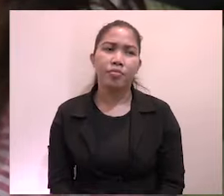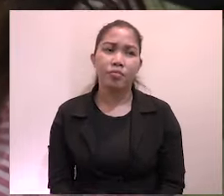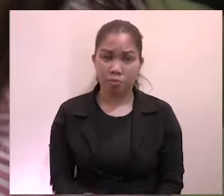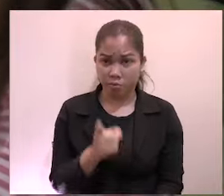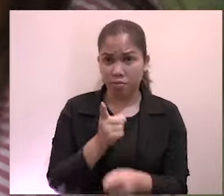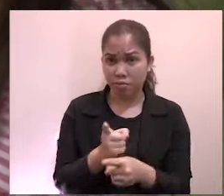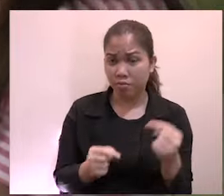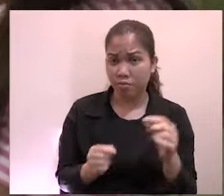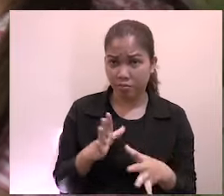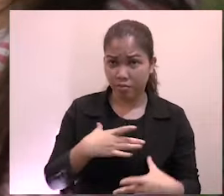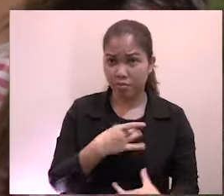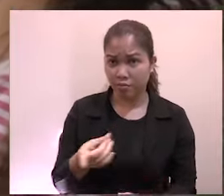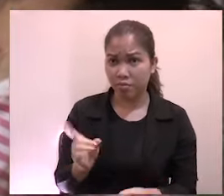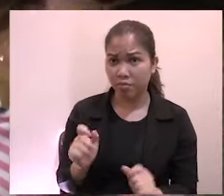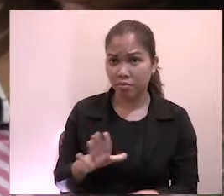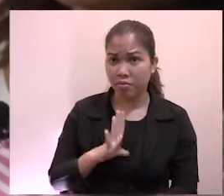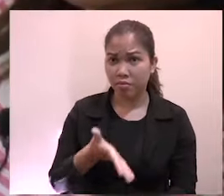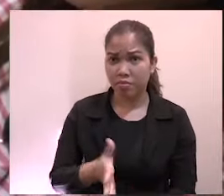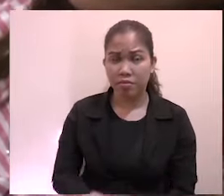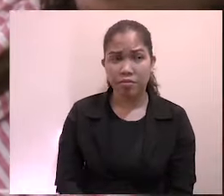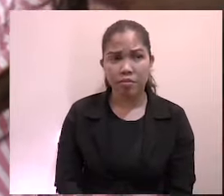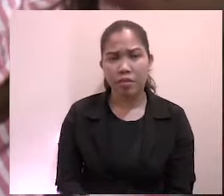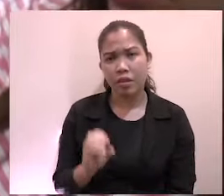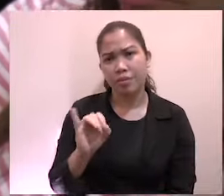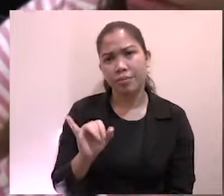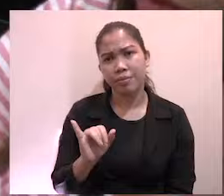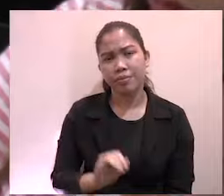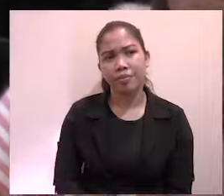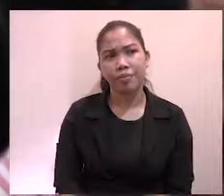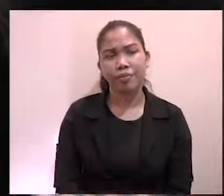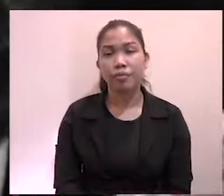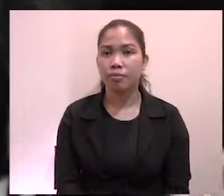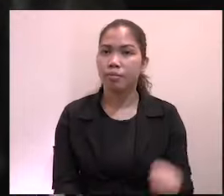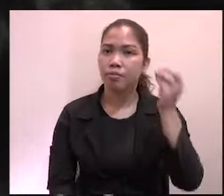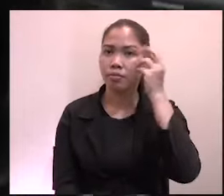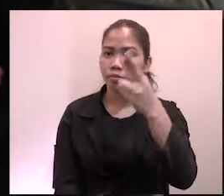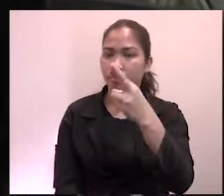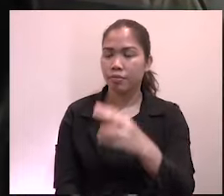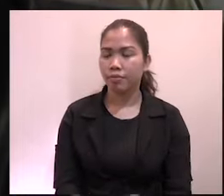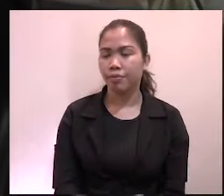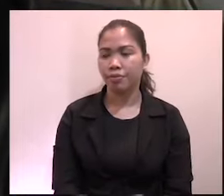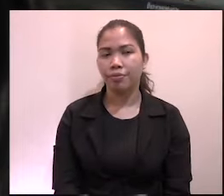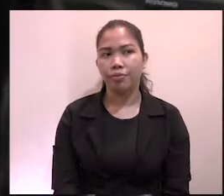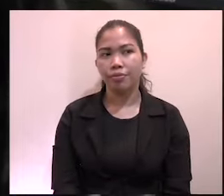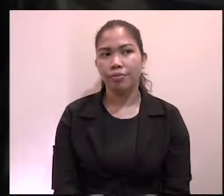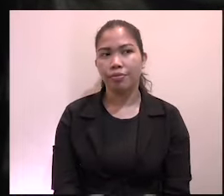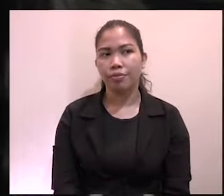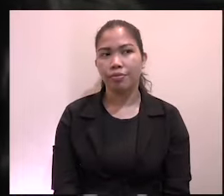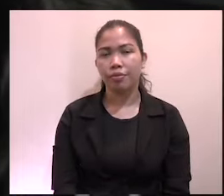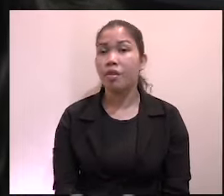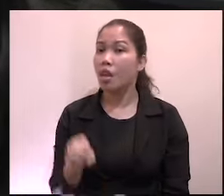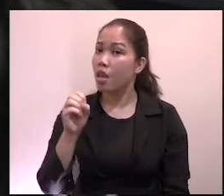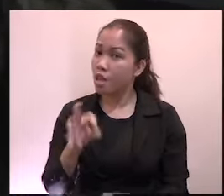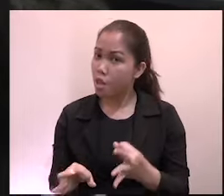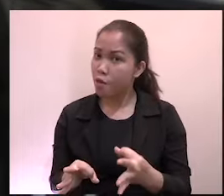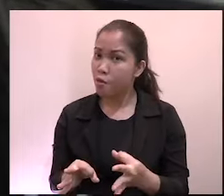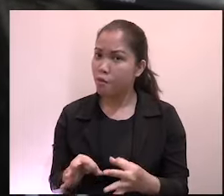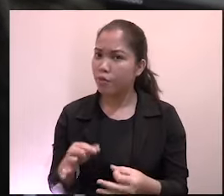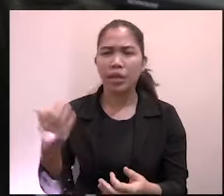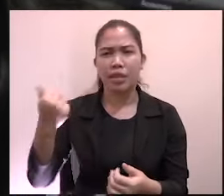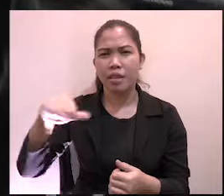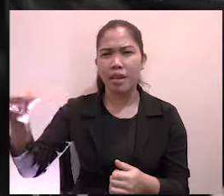iyo yan? Yun po. Okay. Sir, eto na ngayon. Kung ano man yung mga nasa